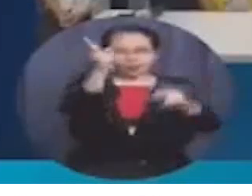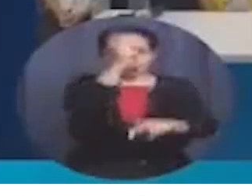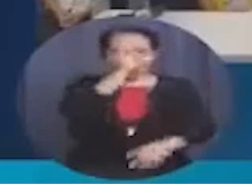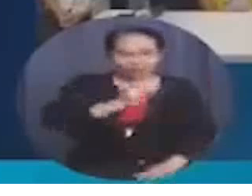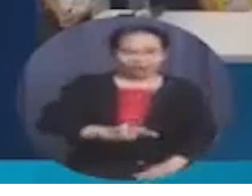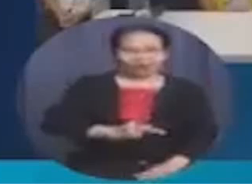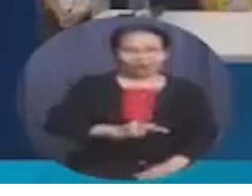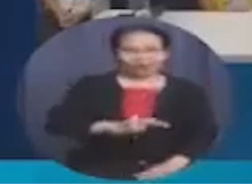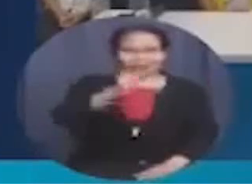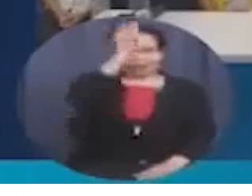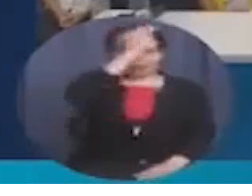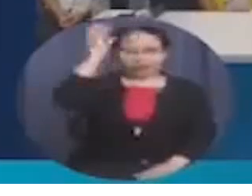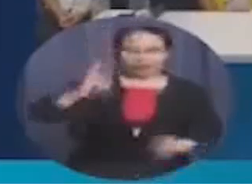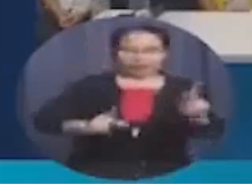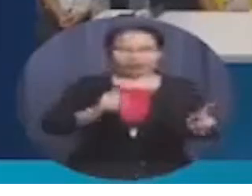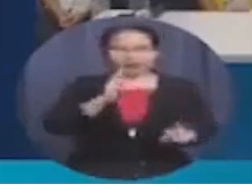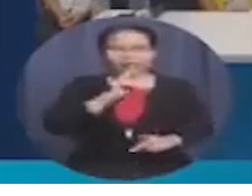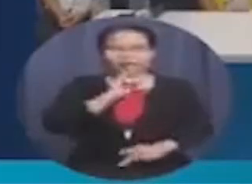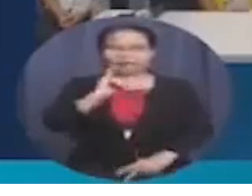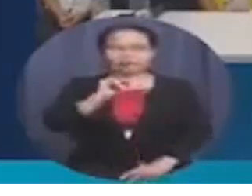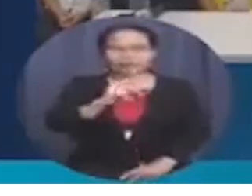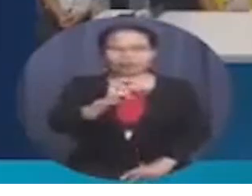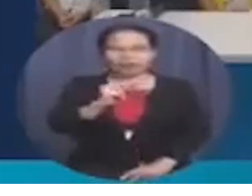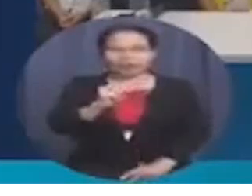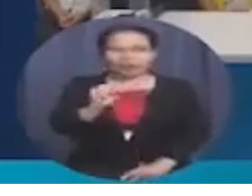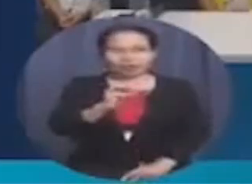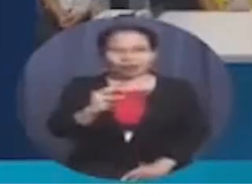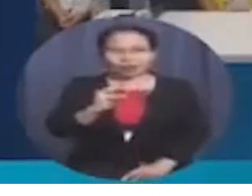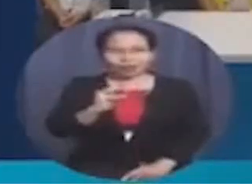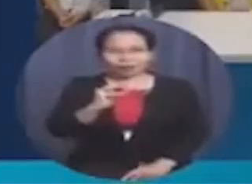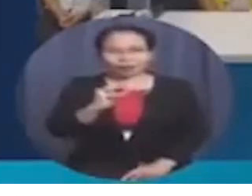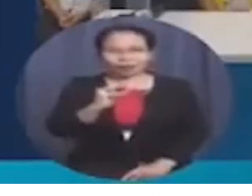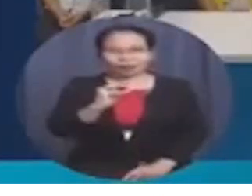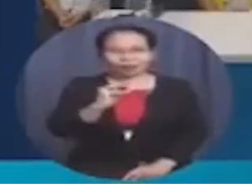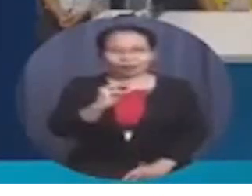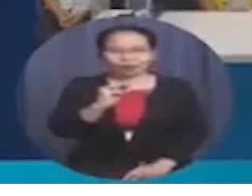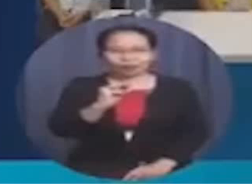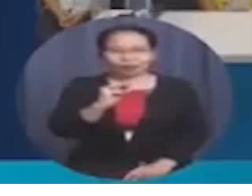Pagans. Catholicism is paganism.